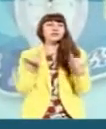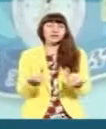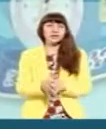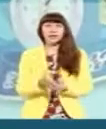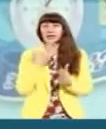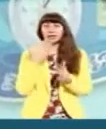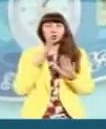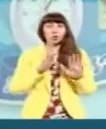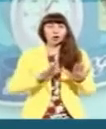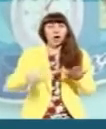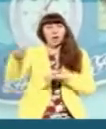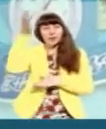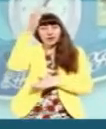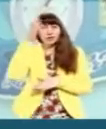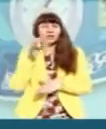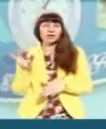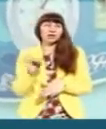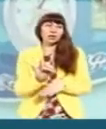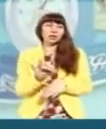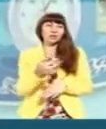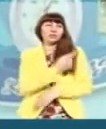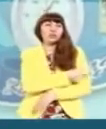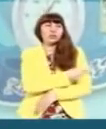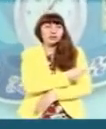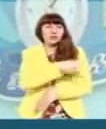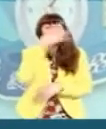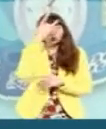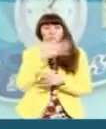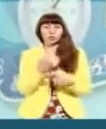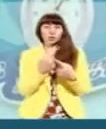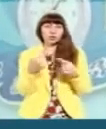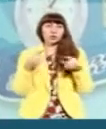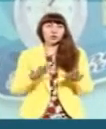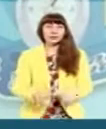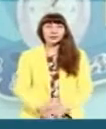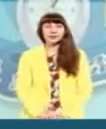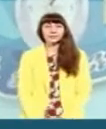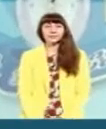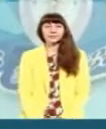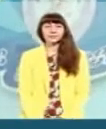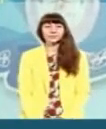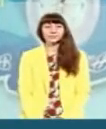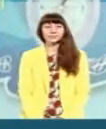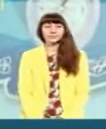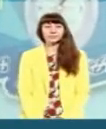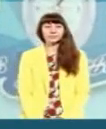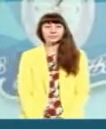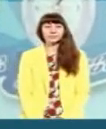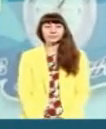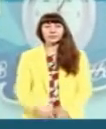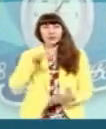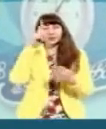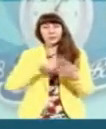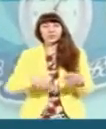бюджетпен бәрі сұрақтар шешілмейді ғой. Сондықтан осындай демеушілерге үлкен-үлкен рахмет айтам. Әлімғазинов отбасына солын